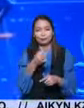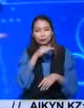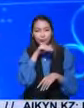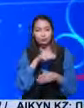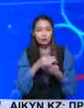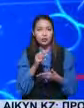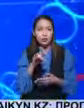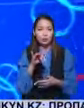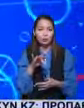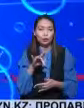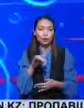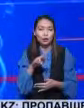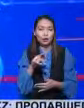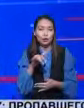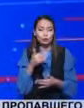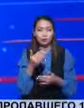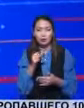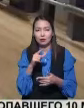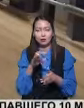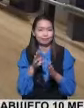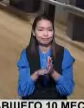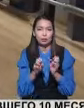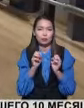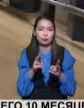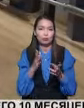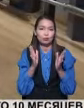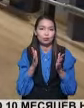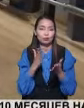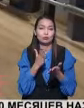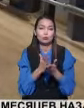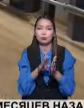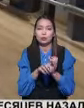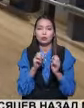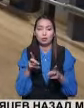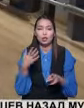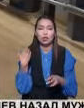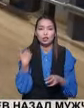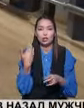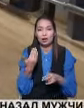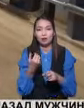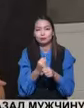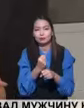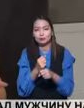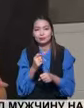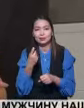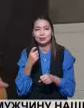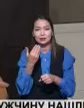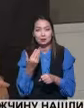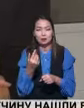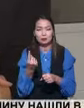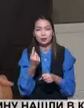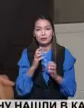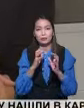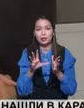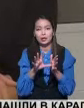Ягудина, атомная электростанция абсолютно безопасна. Ягудин трудится в роли начальника отдела переработки радиоактивных отходов первого в мире энергетического реактора